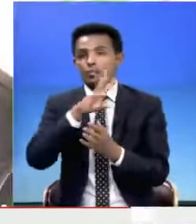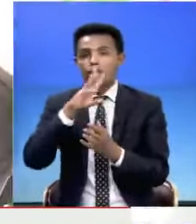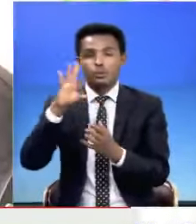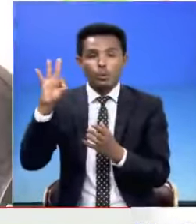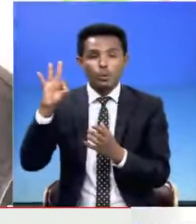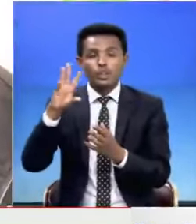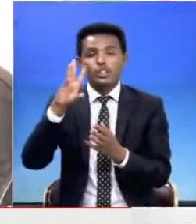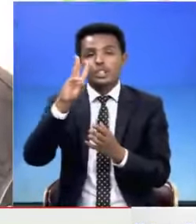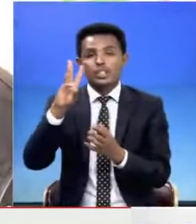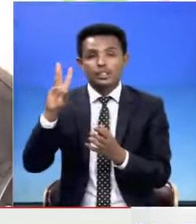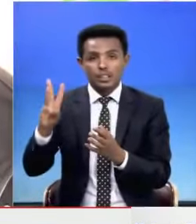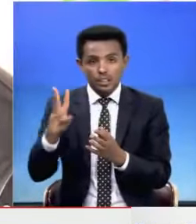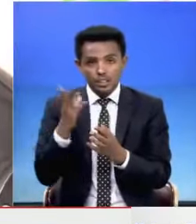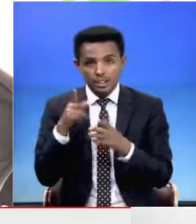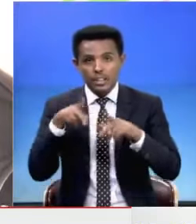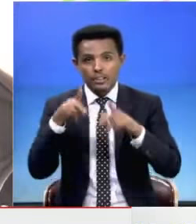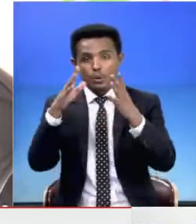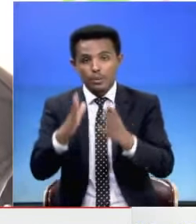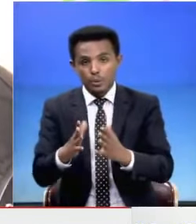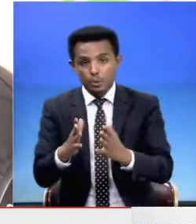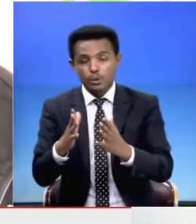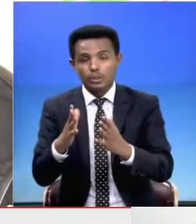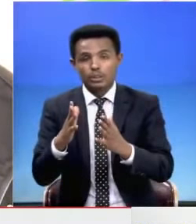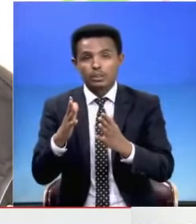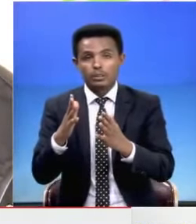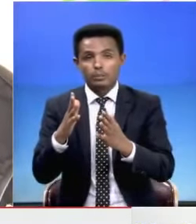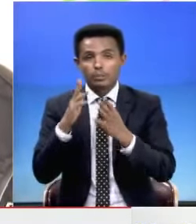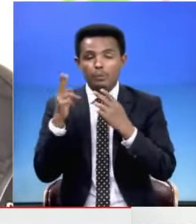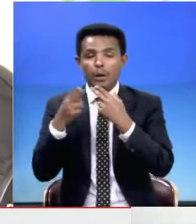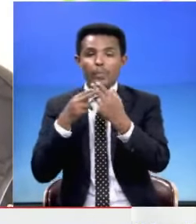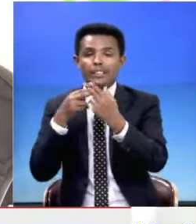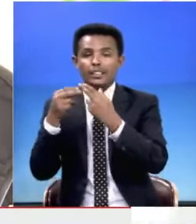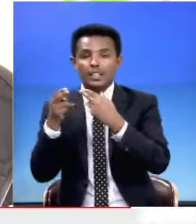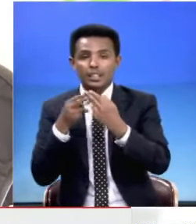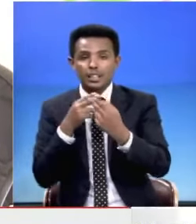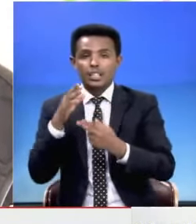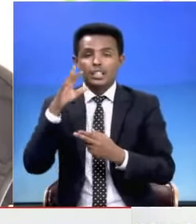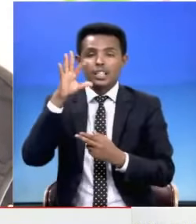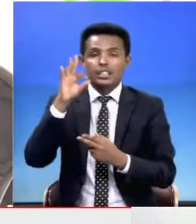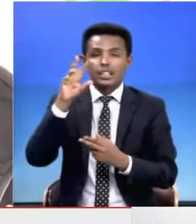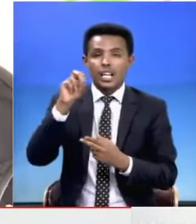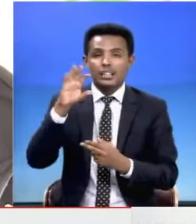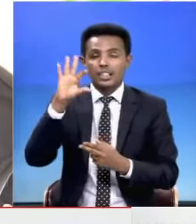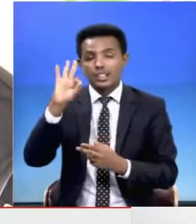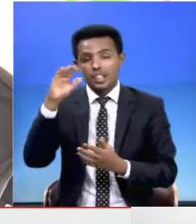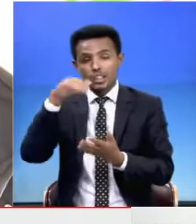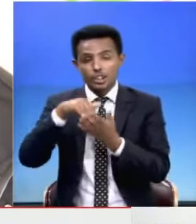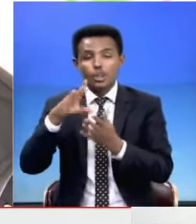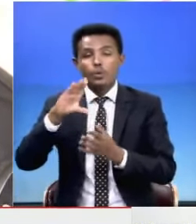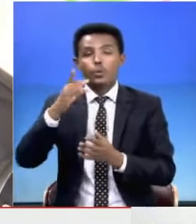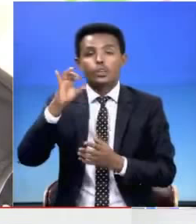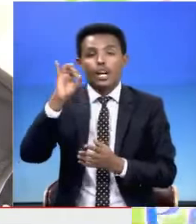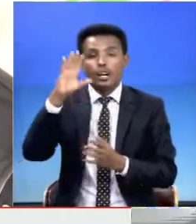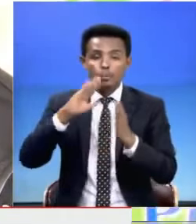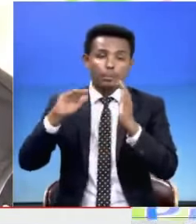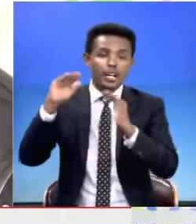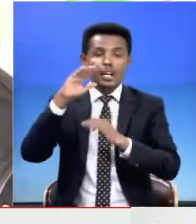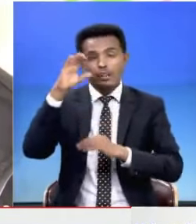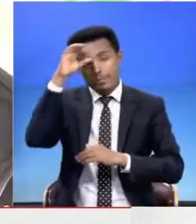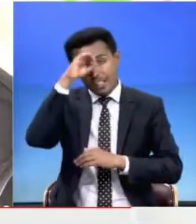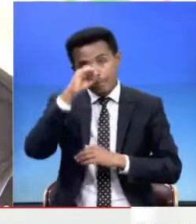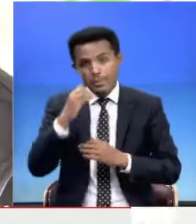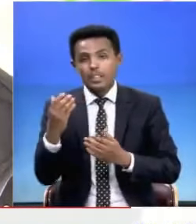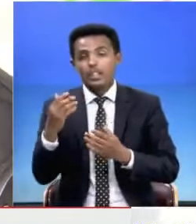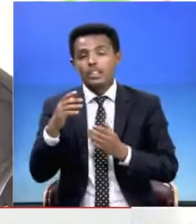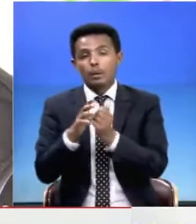አደሮች 1314 ሄክታር ማሳ ላይ በማባዛት ከ39 ሺህ ኩንታል በላይ የሚገመት የበቆሎ